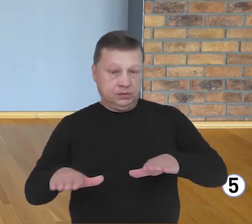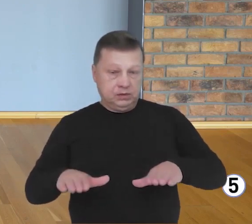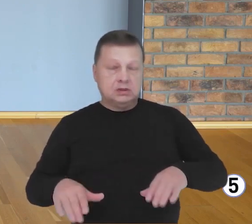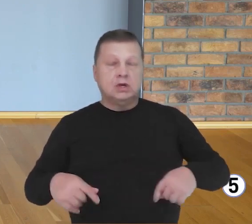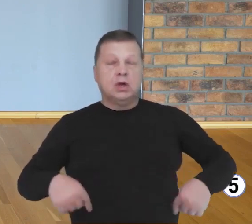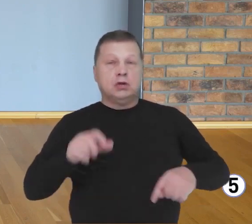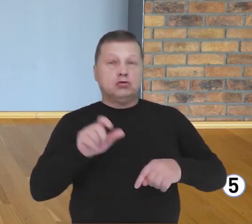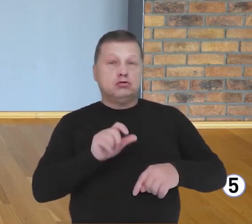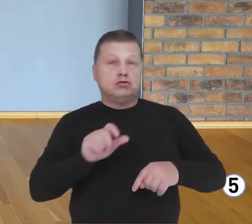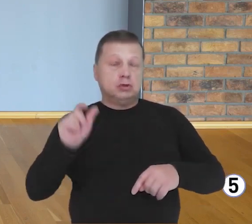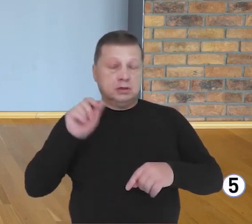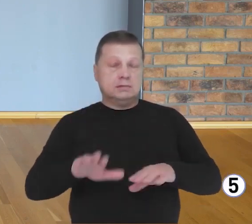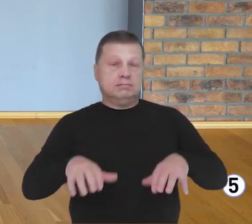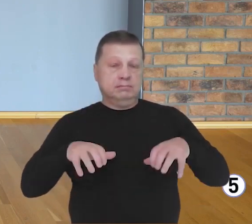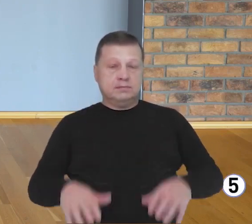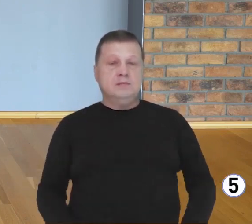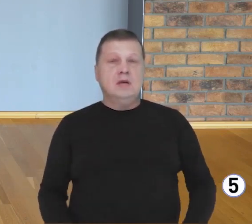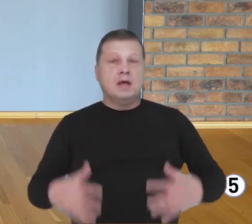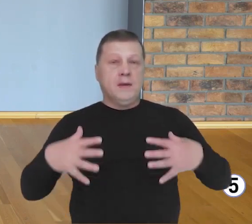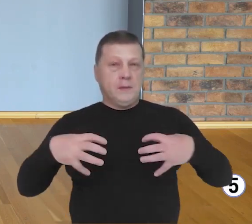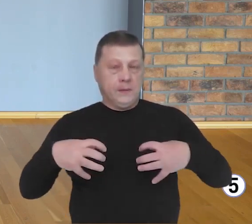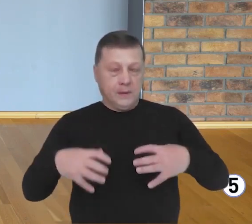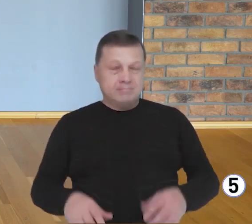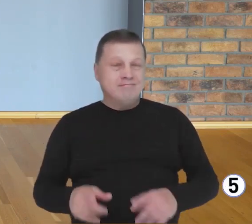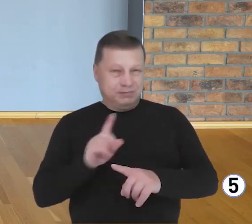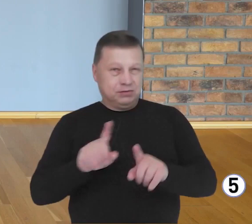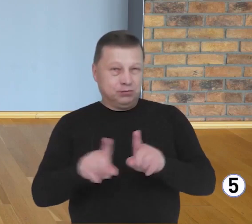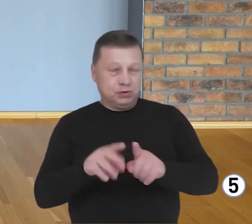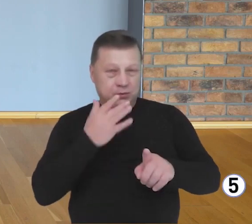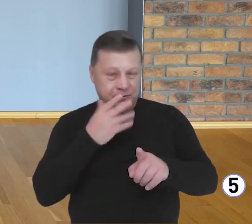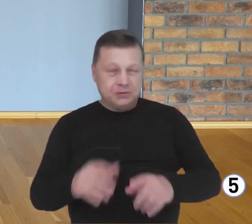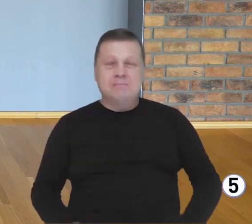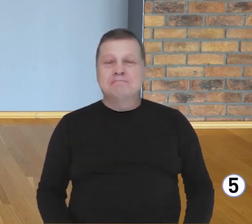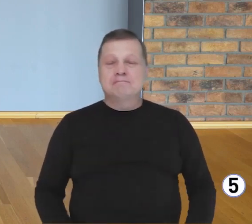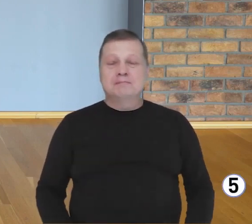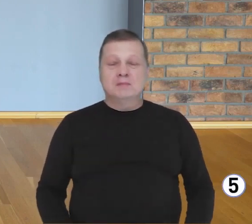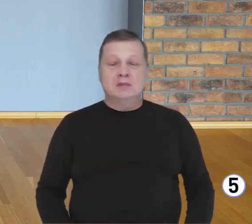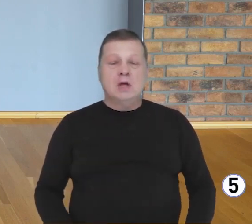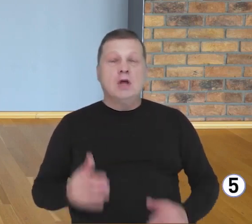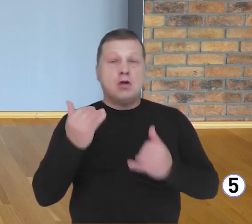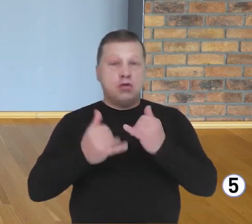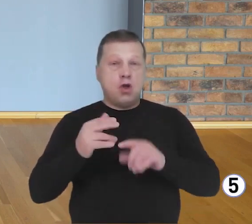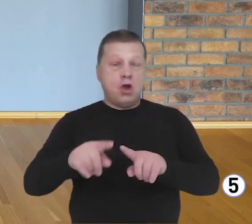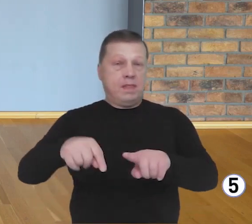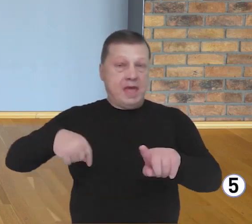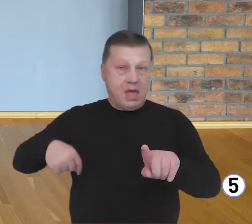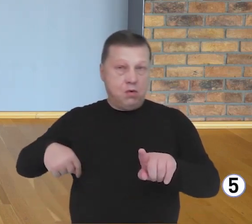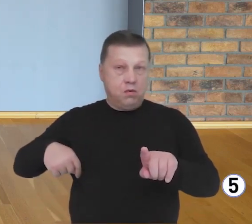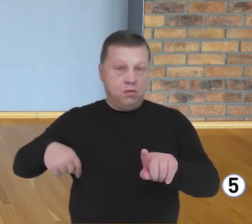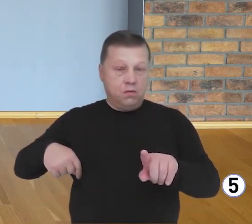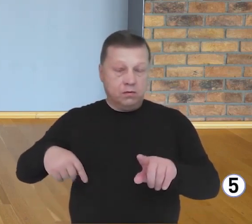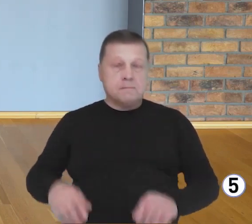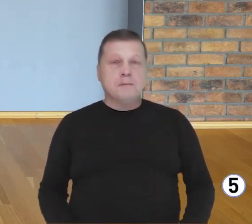bioder. Kość krzyżowa podwinięta, zamknięte mięśnie brzucha, to o czym mówiłam przy wcześniejszych ćwiczeniach.